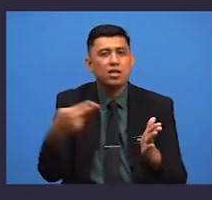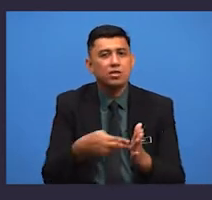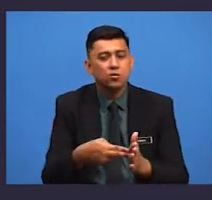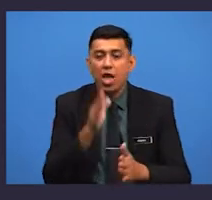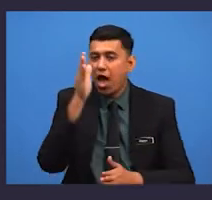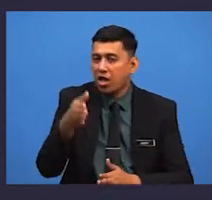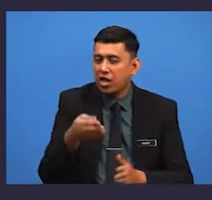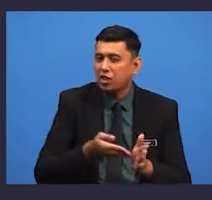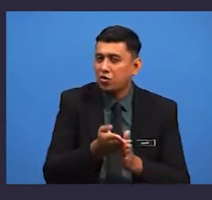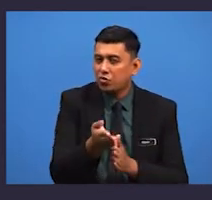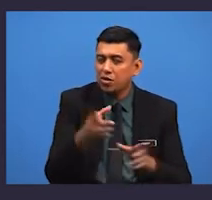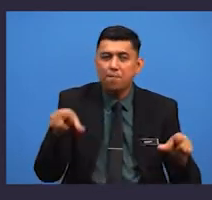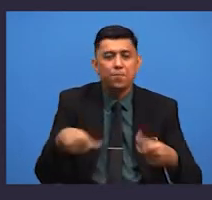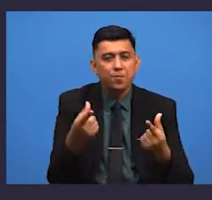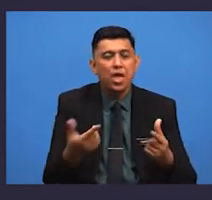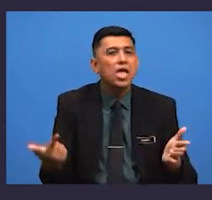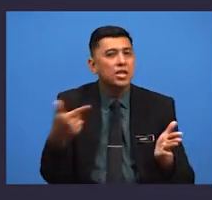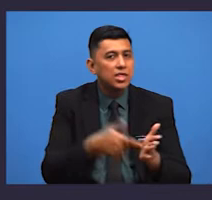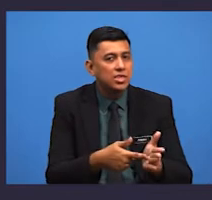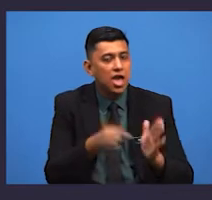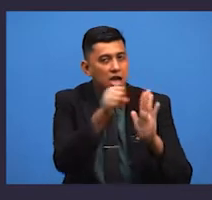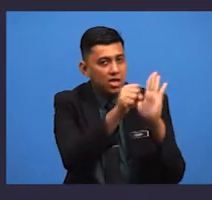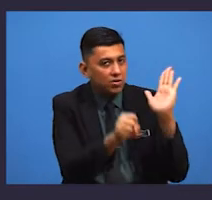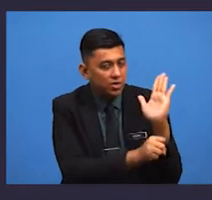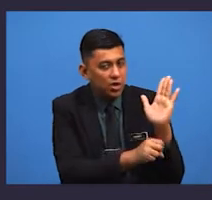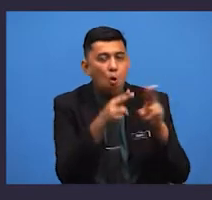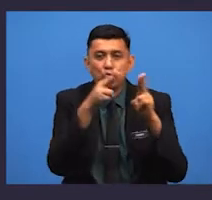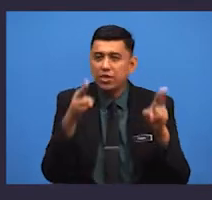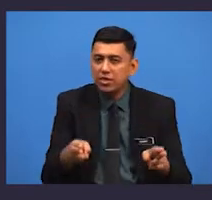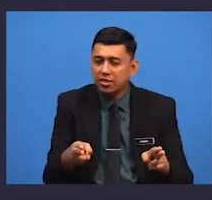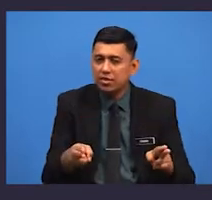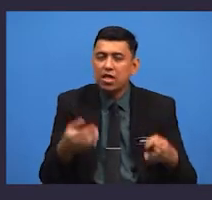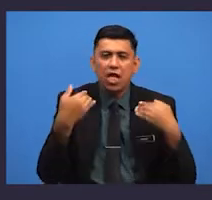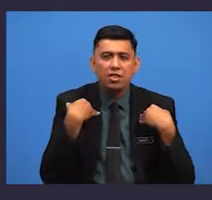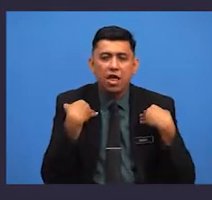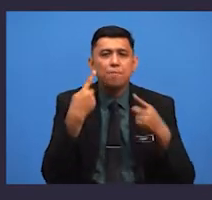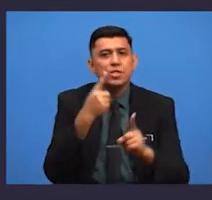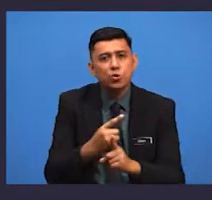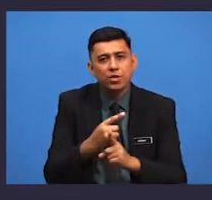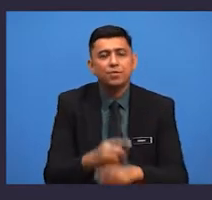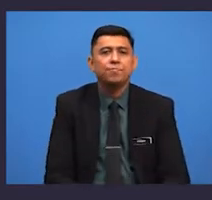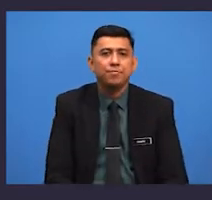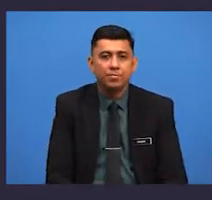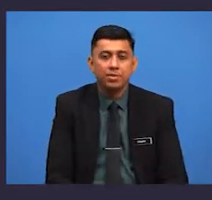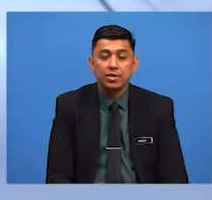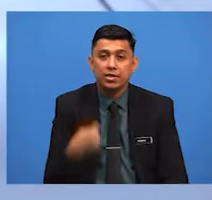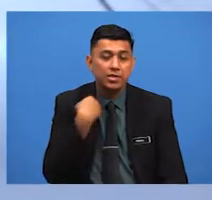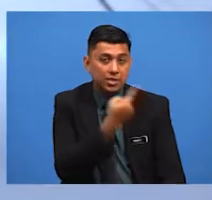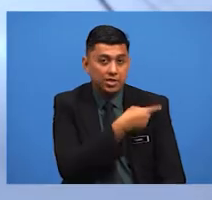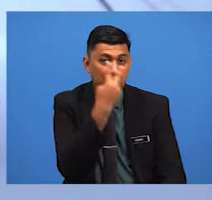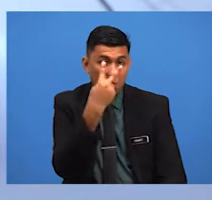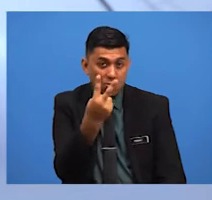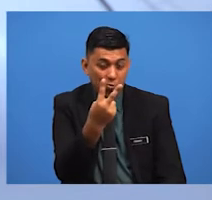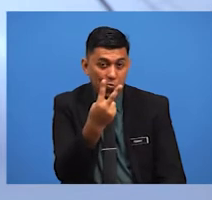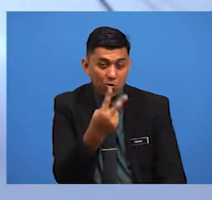Proses ulangan akan terus berlaku selagi syarat yang diuji adalah benar.